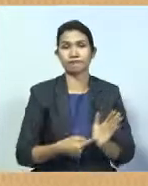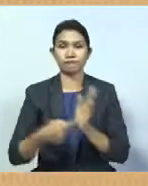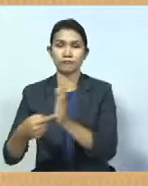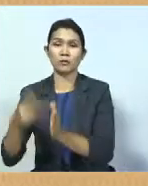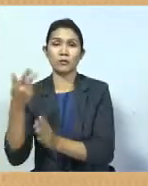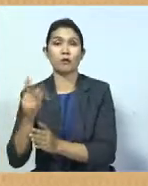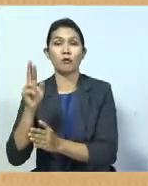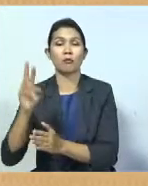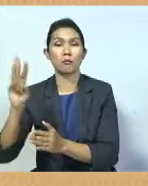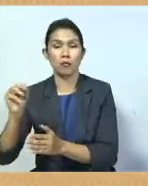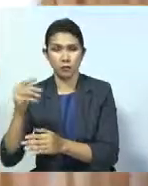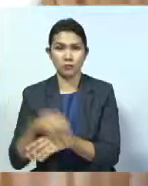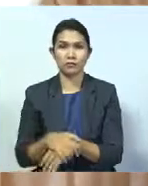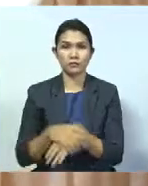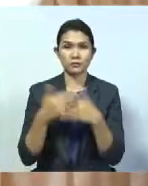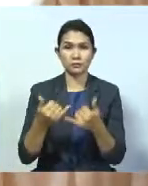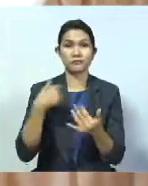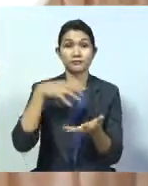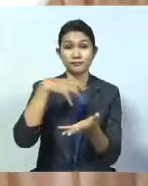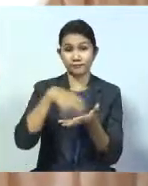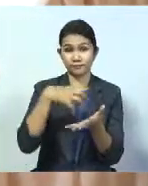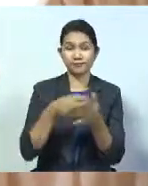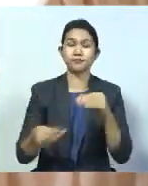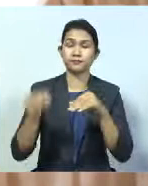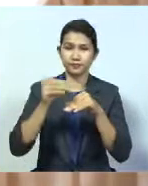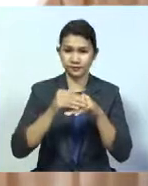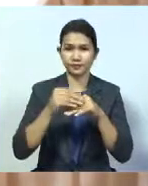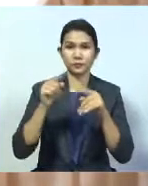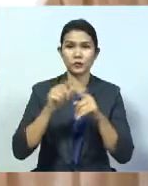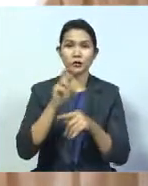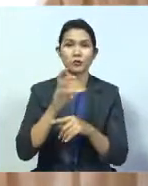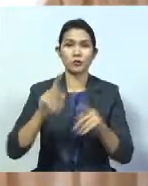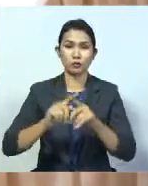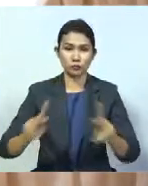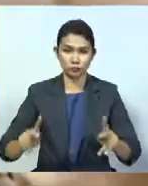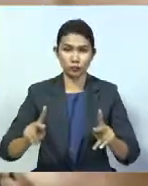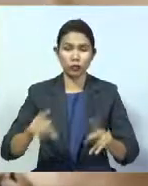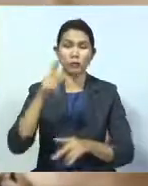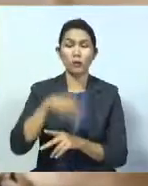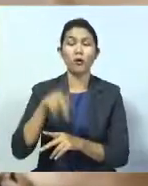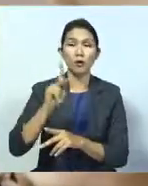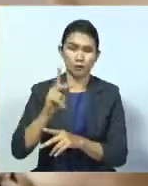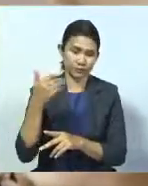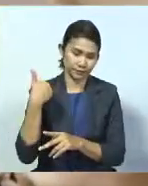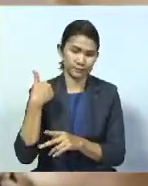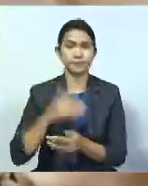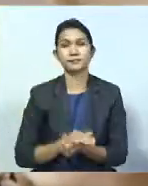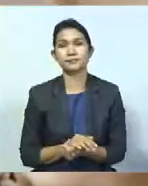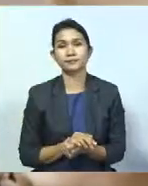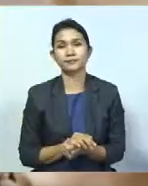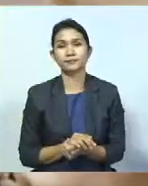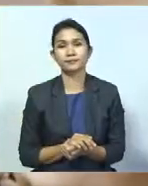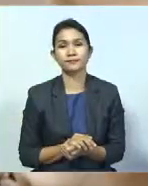อคณะรัฐมนตรีฟังประเด็นนี้เพิ่มเติมจากรัฐมนตรีว่าการกระทรวงการพัฒนาสังคมและความมั่นคงของมนุษย์